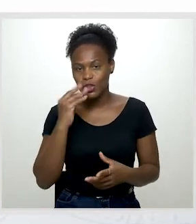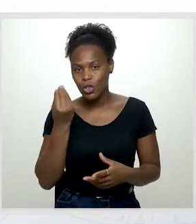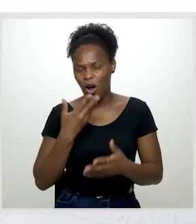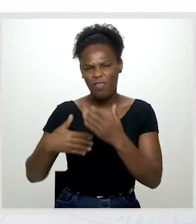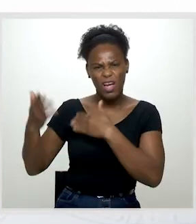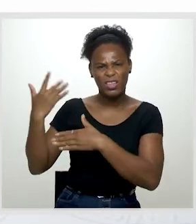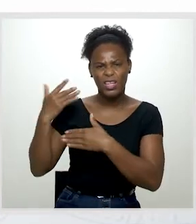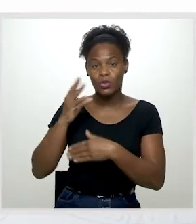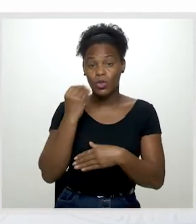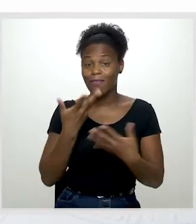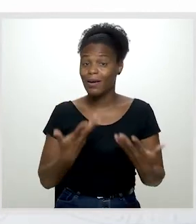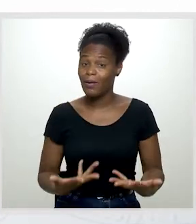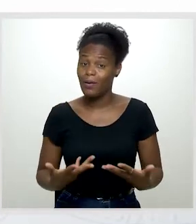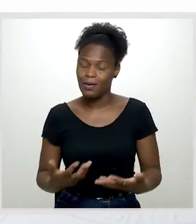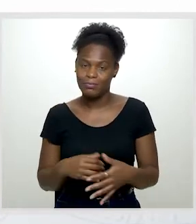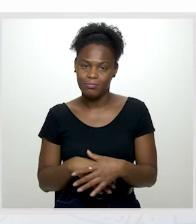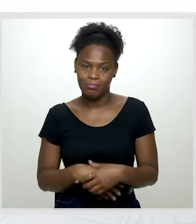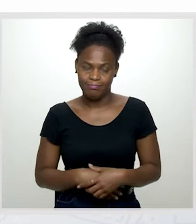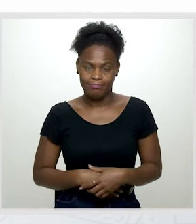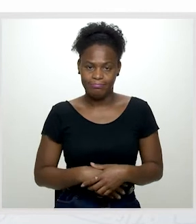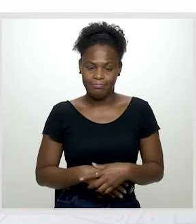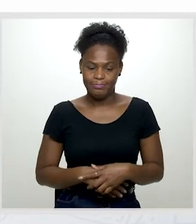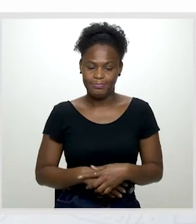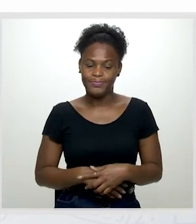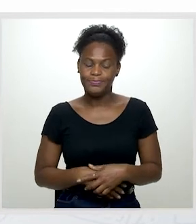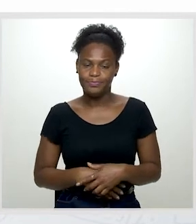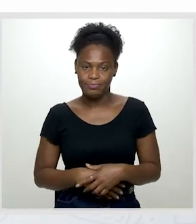Jeunes d'hier et d'aujourd'hui.